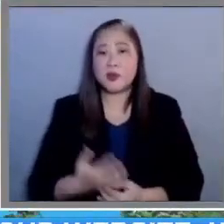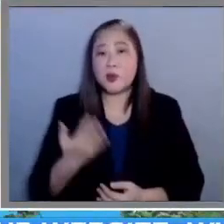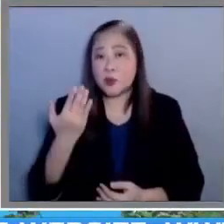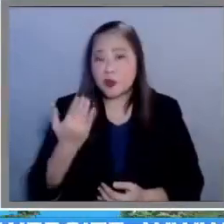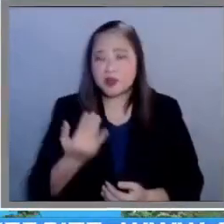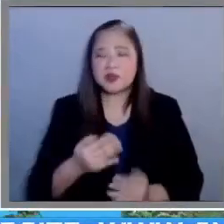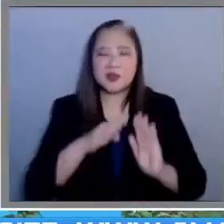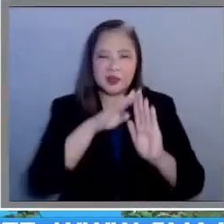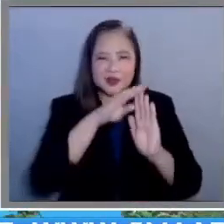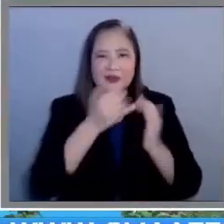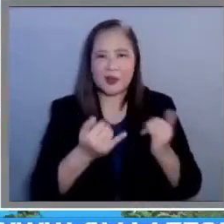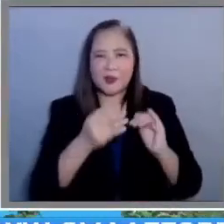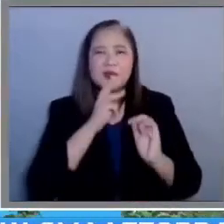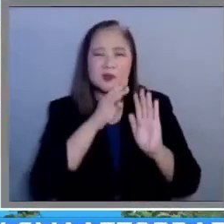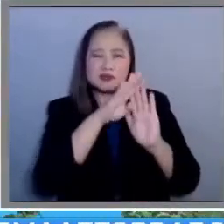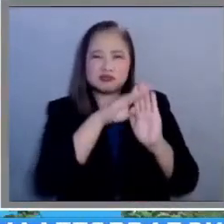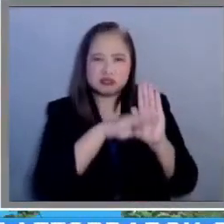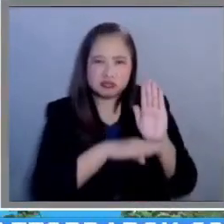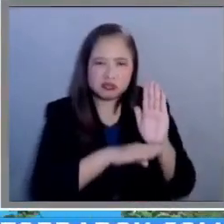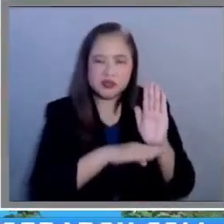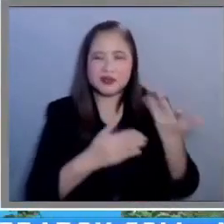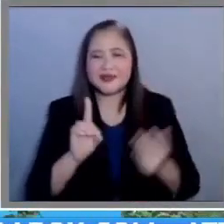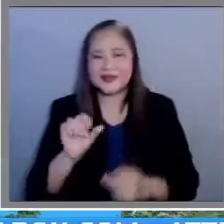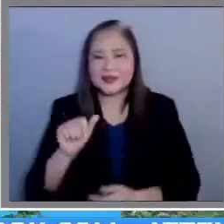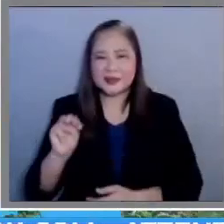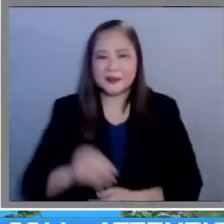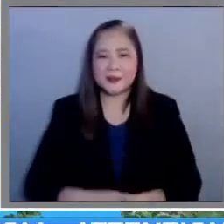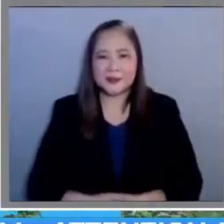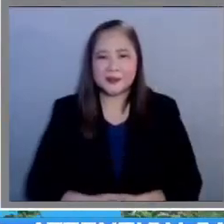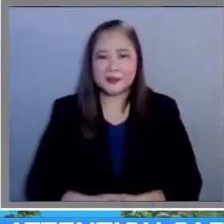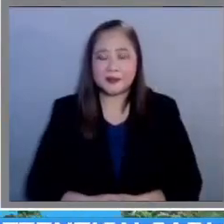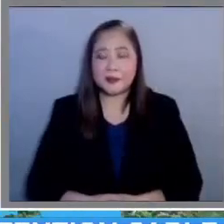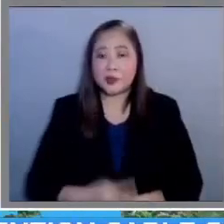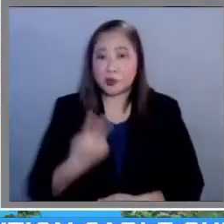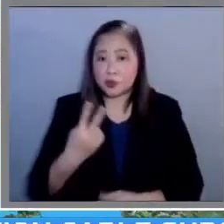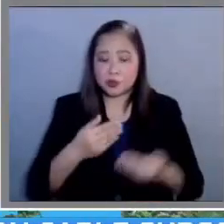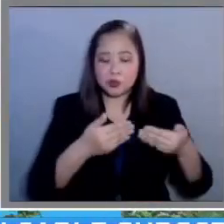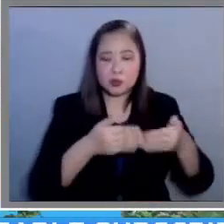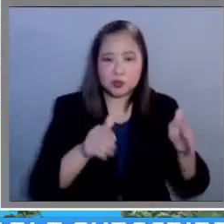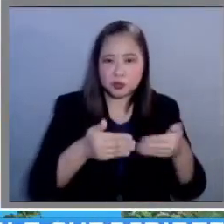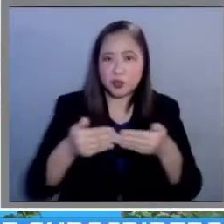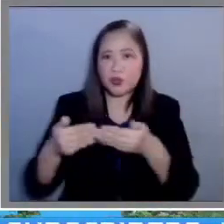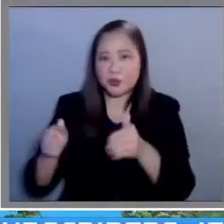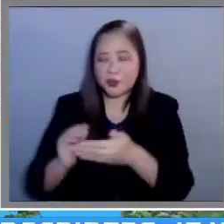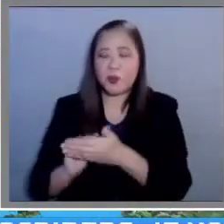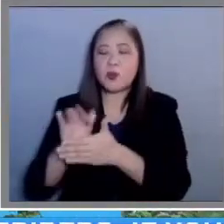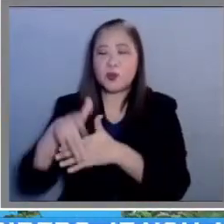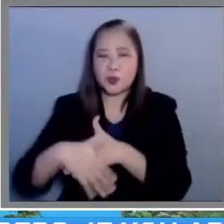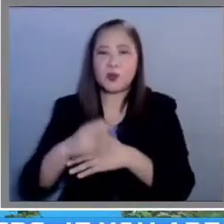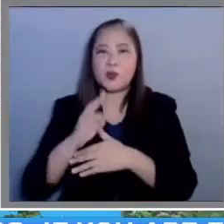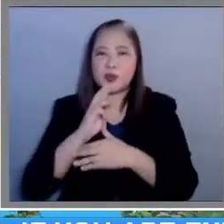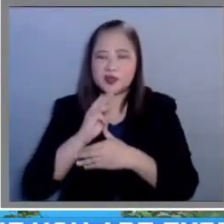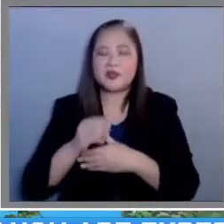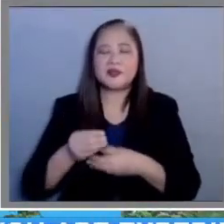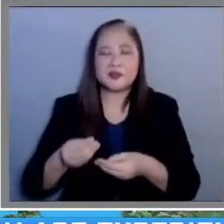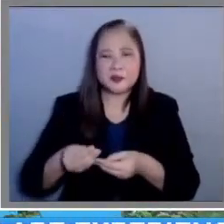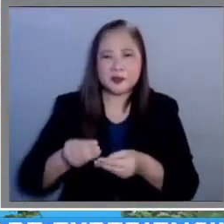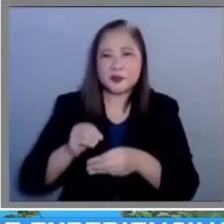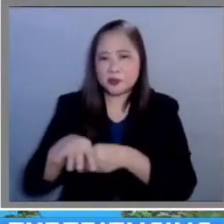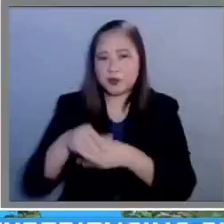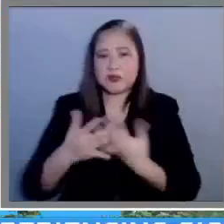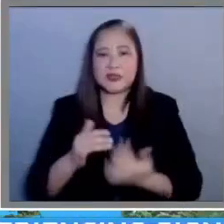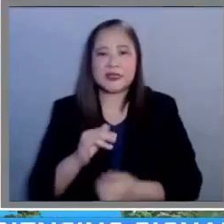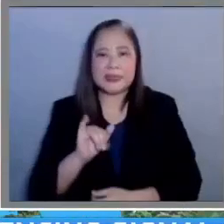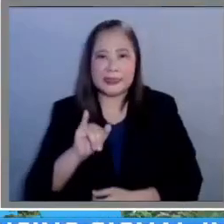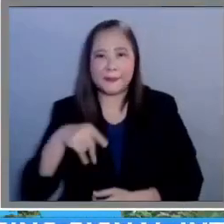ngayon sa nasabing reservoir. 2 namang gates ang nagpapakawala ngayon ng tubig sa Ipor Reservoir mula sa 1 gate